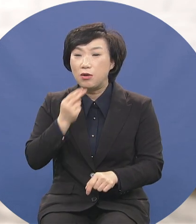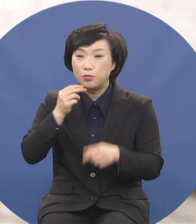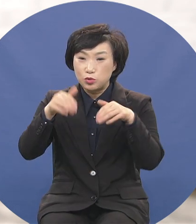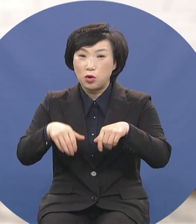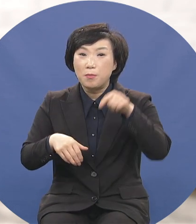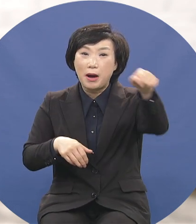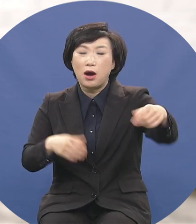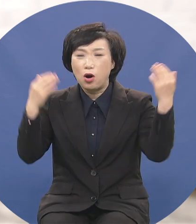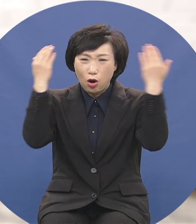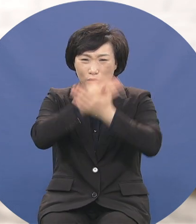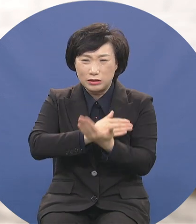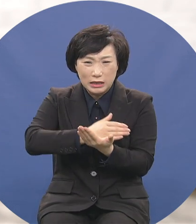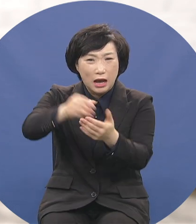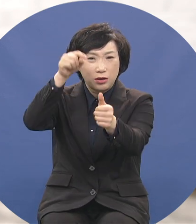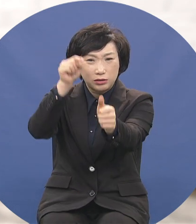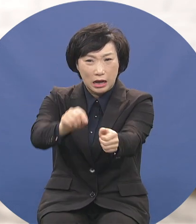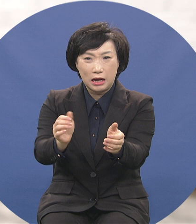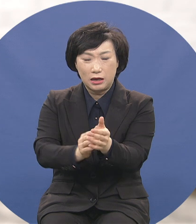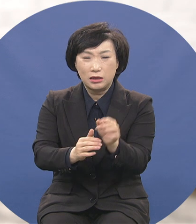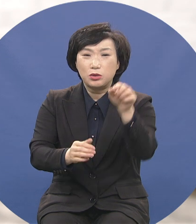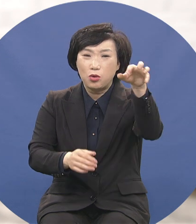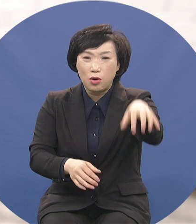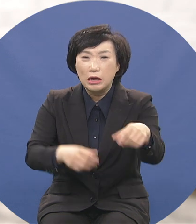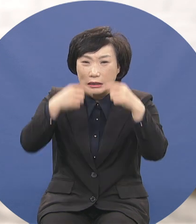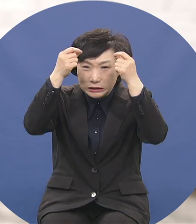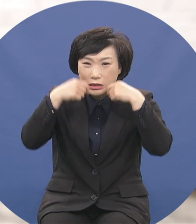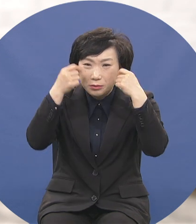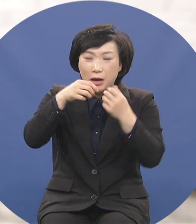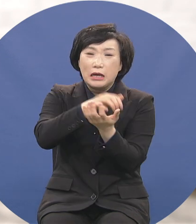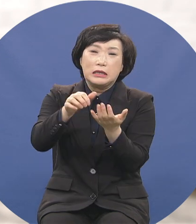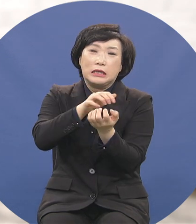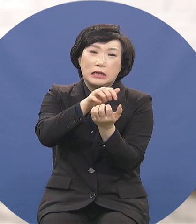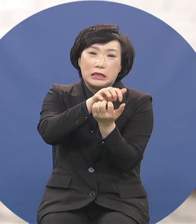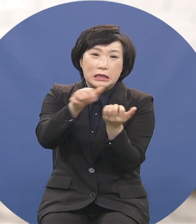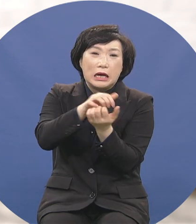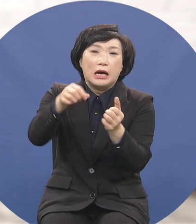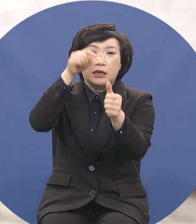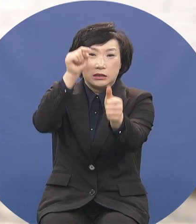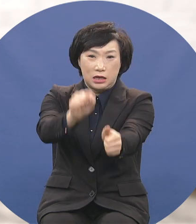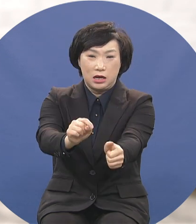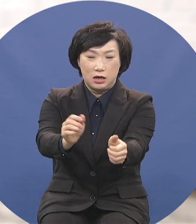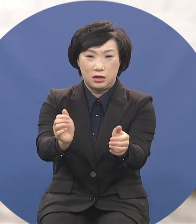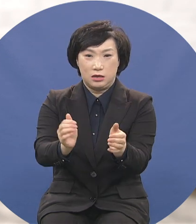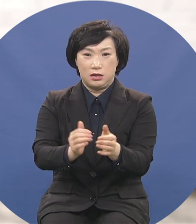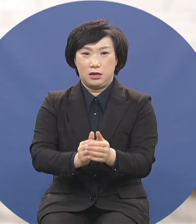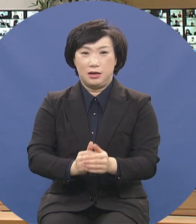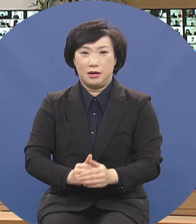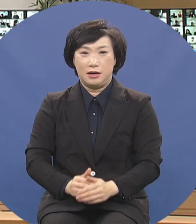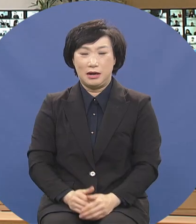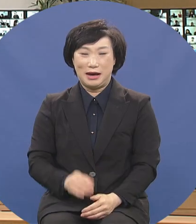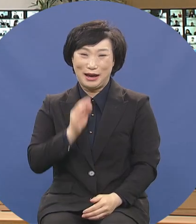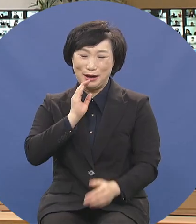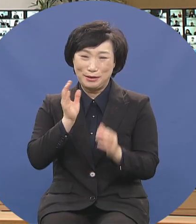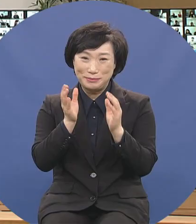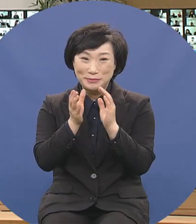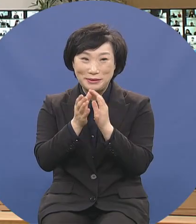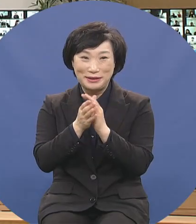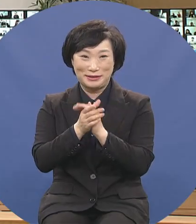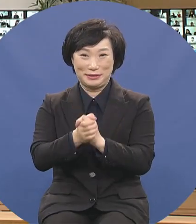바깥 어두운 데로 내어 쫓으라. 거기서 슬피 울며 이를 갈미 있으리라 하니라.